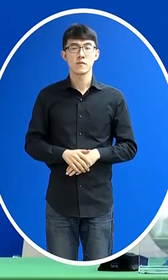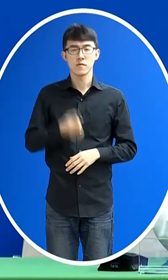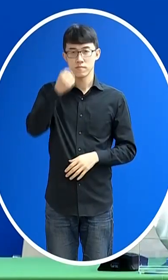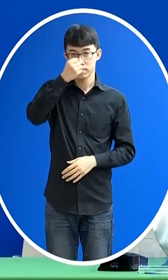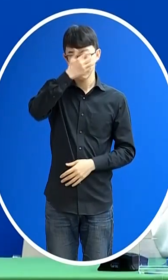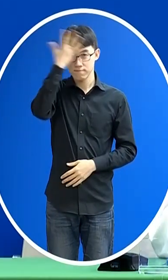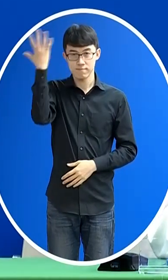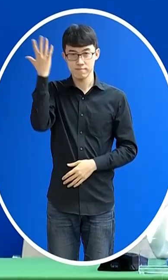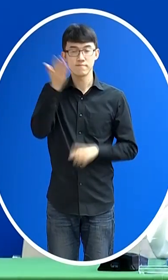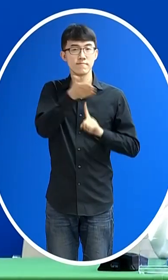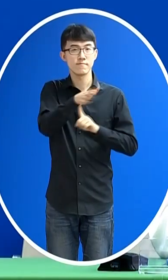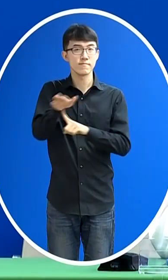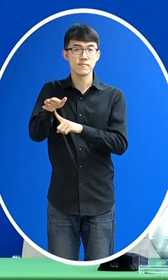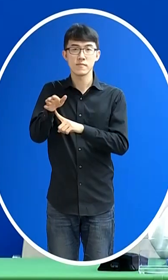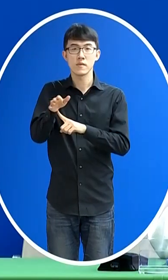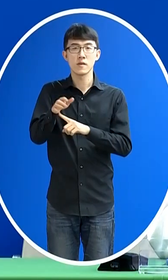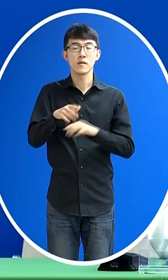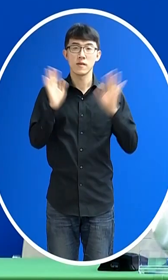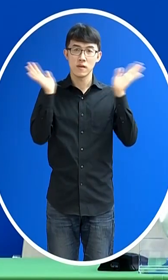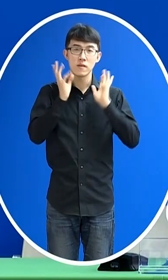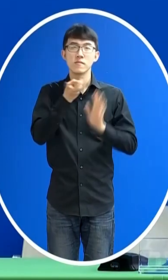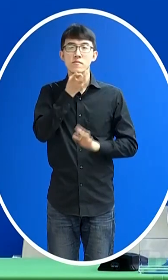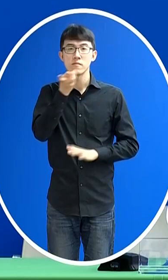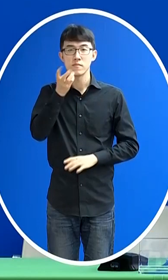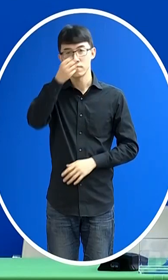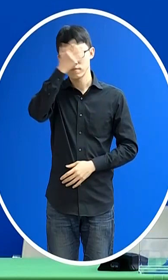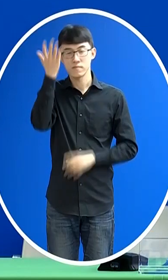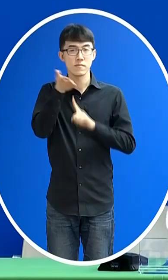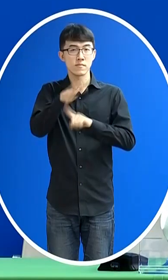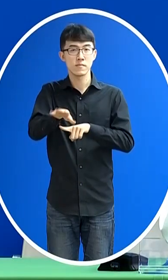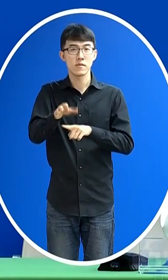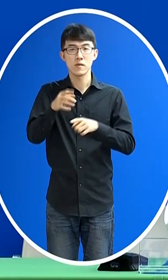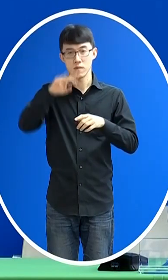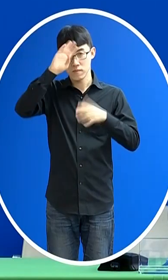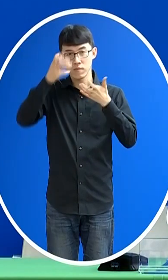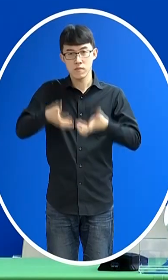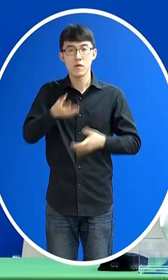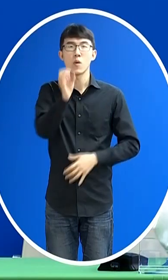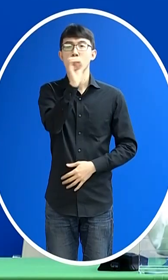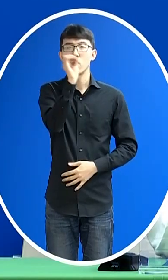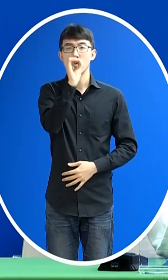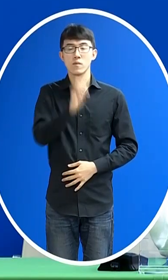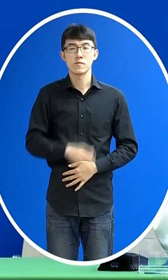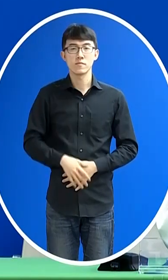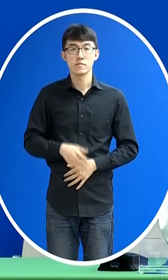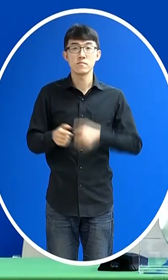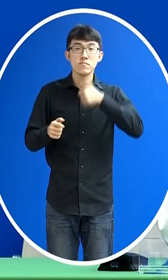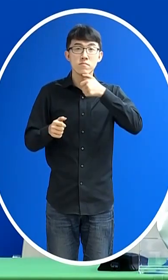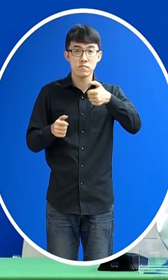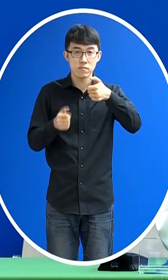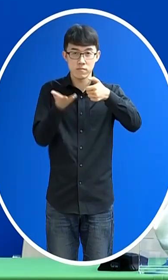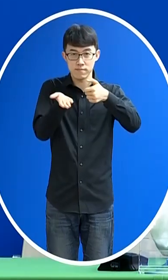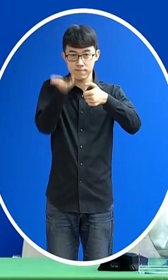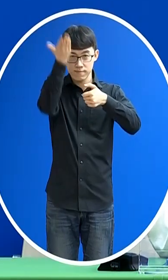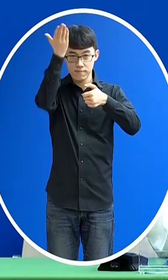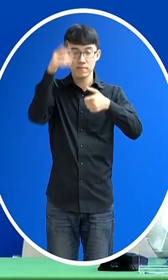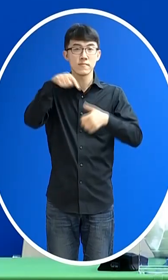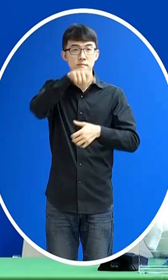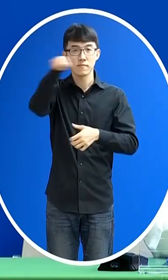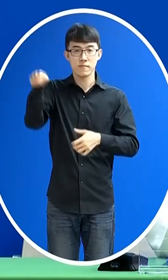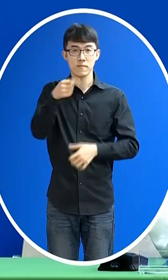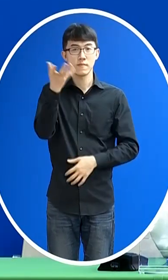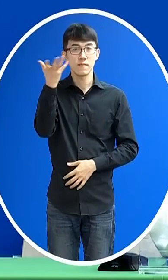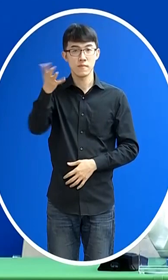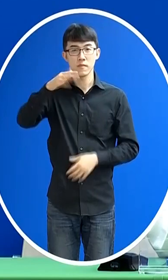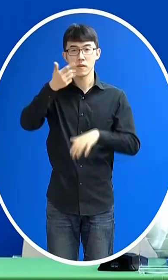年轻的死亡或者是儿少等等的这些重症的个案，那我们50多岁以上的这个个案呢，大部分都